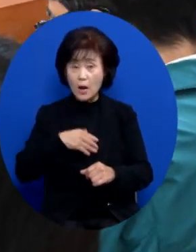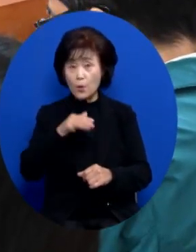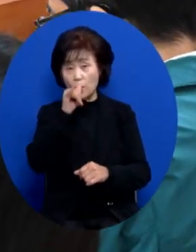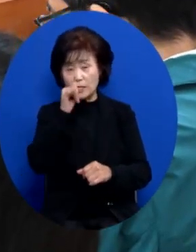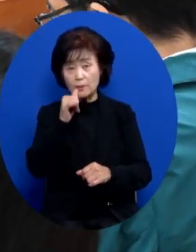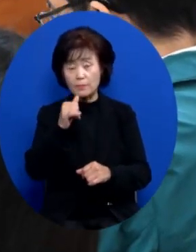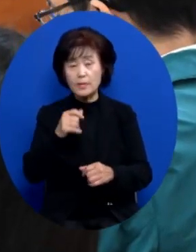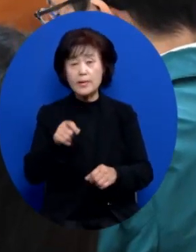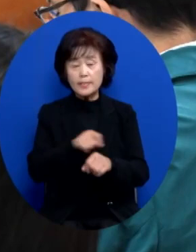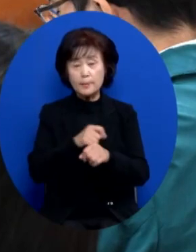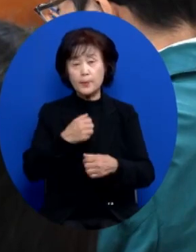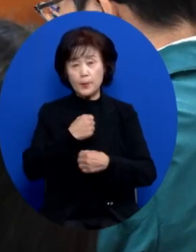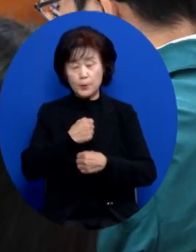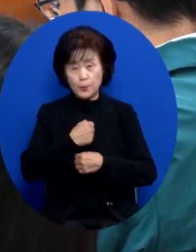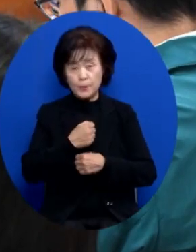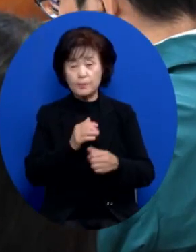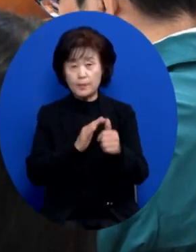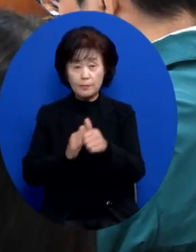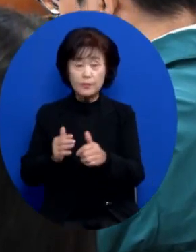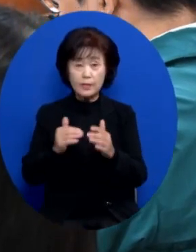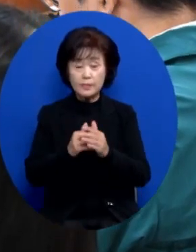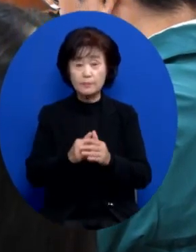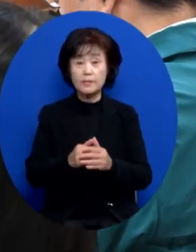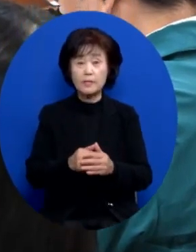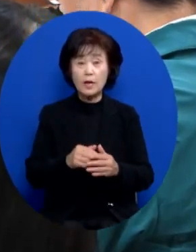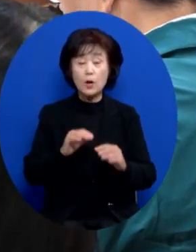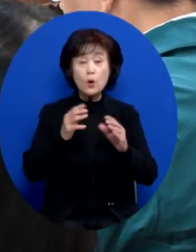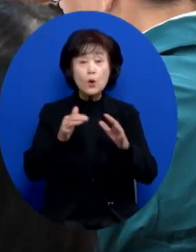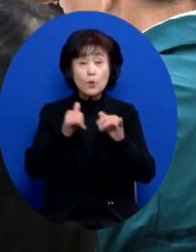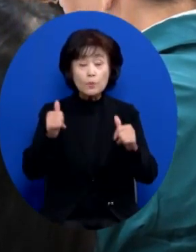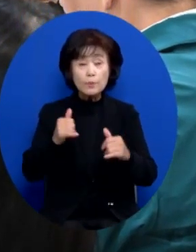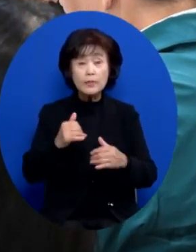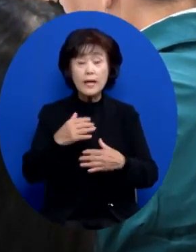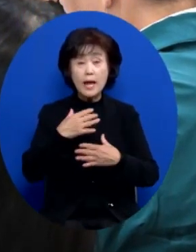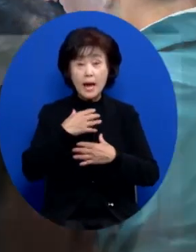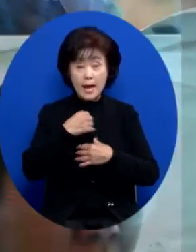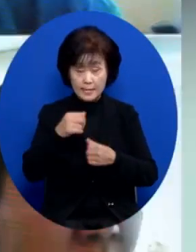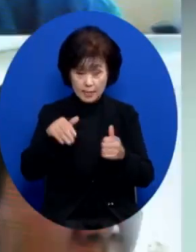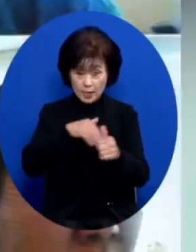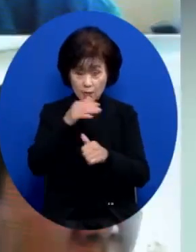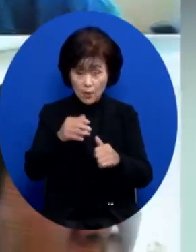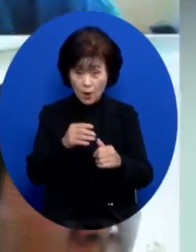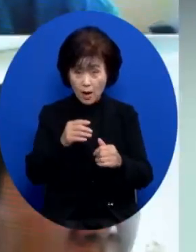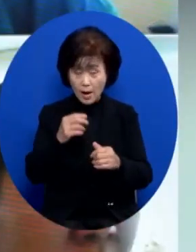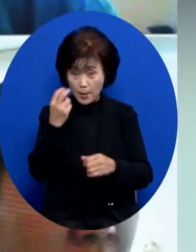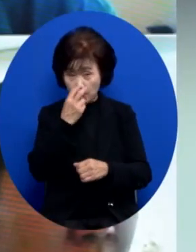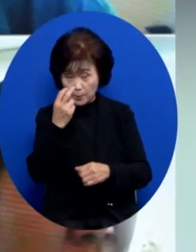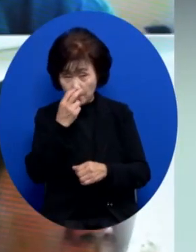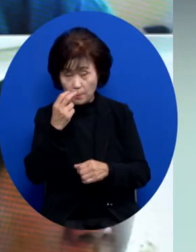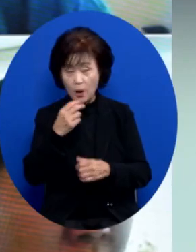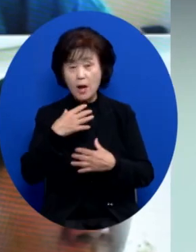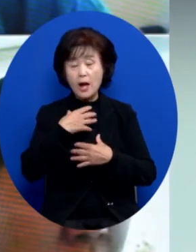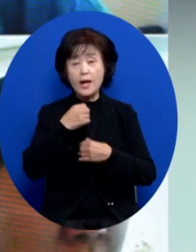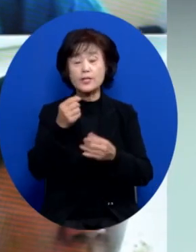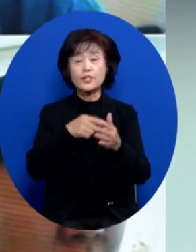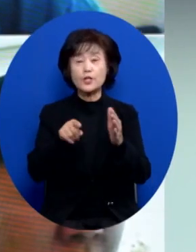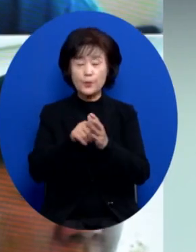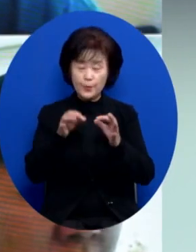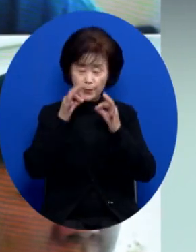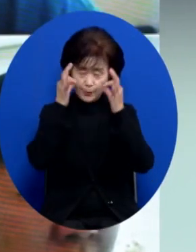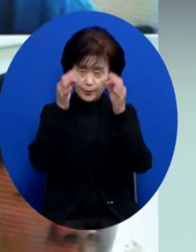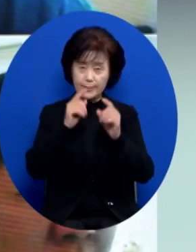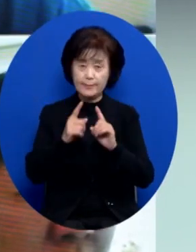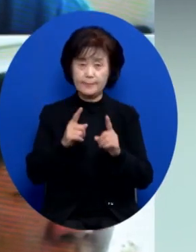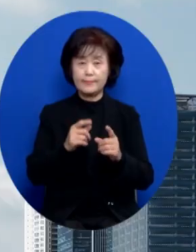유의해달라고 당부했습니다. 외교부는 우리 국민의 안전 상황을 지속해서 파악하는 한편 안전 확보를 위해 최선을 다하겠다고